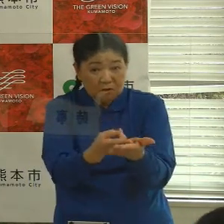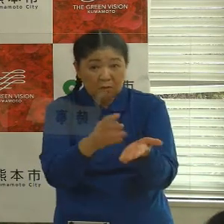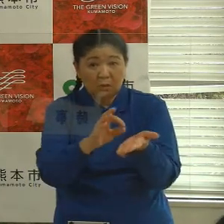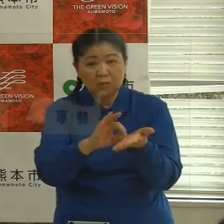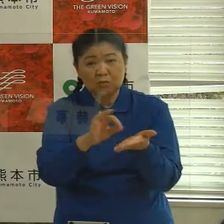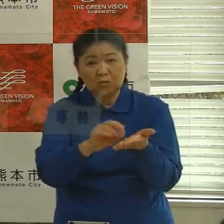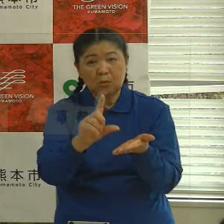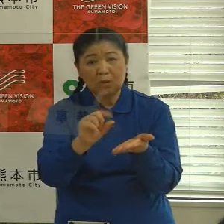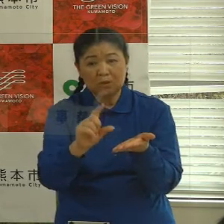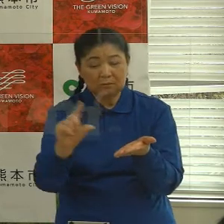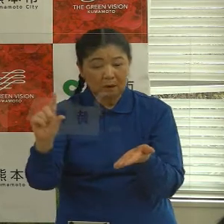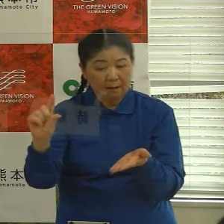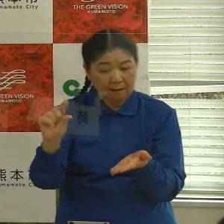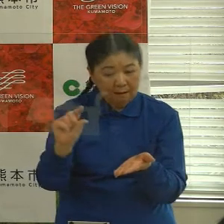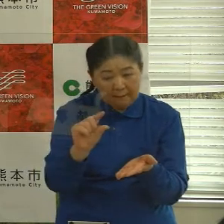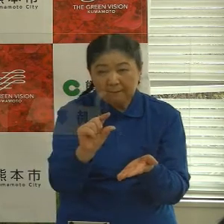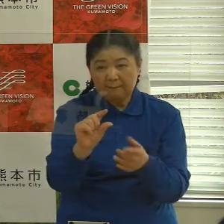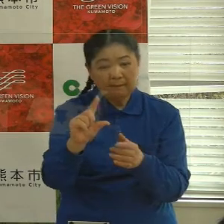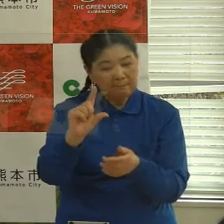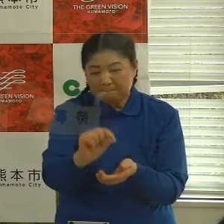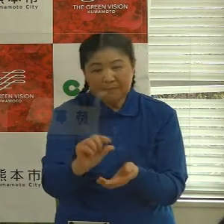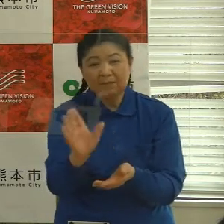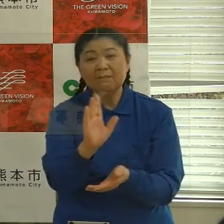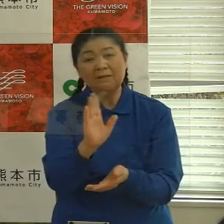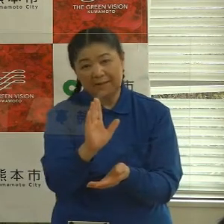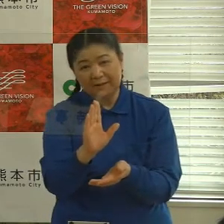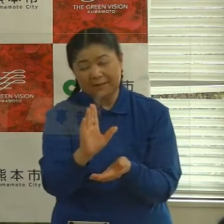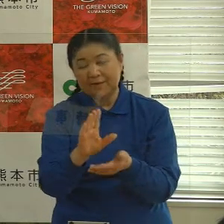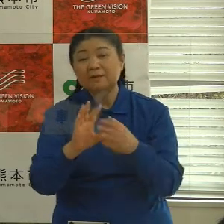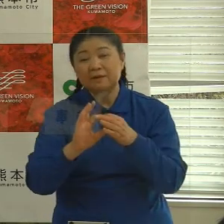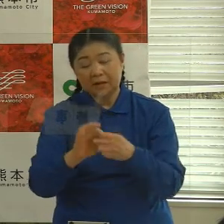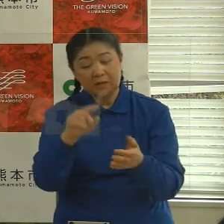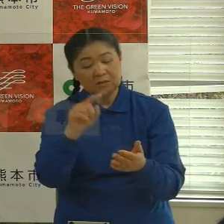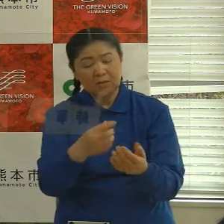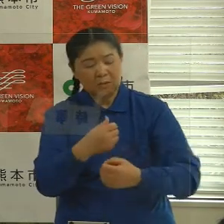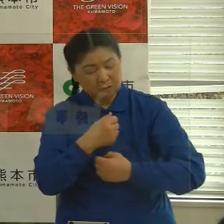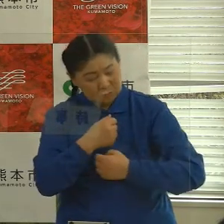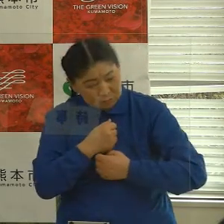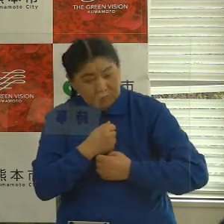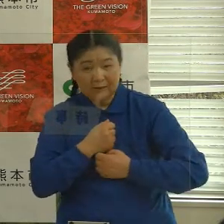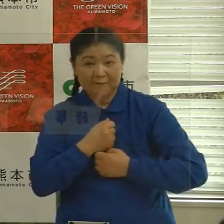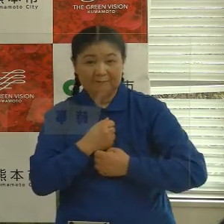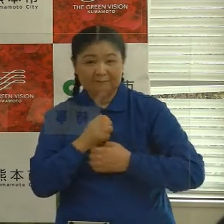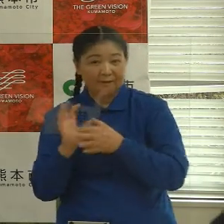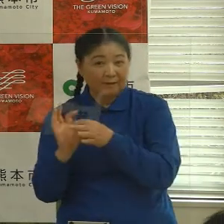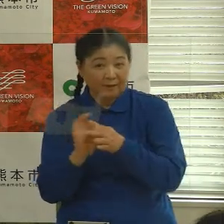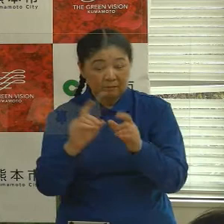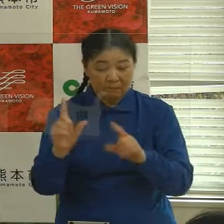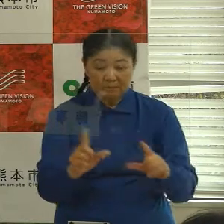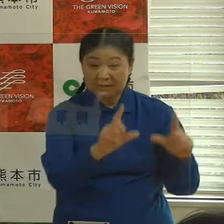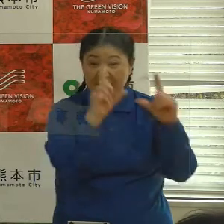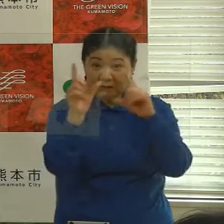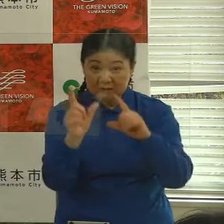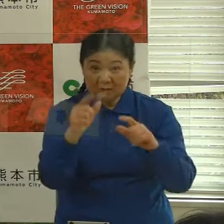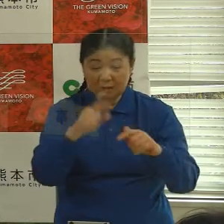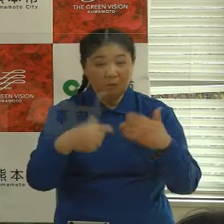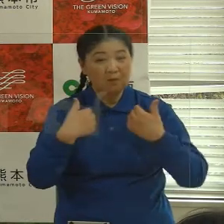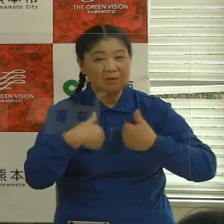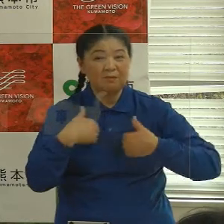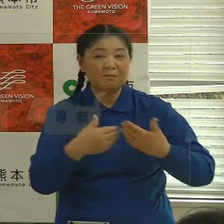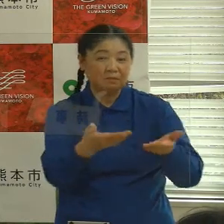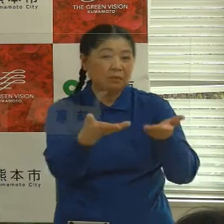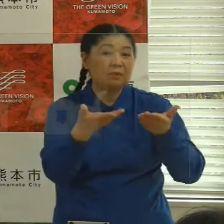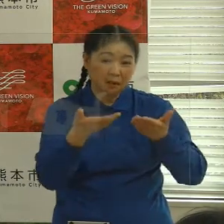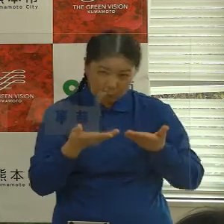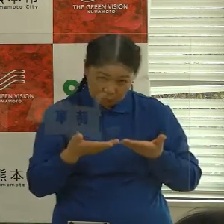全に下がりきった状況ではありませんので、その点についてはですね注意しながら、ただ日常生活もやはり楽しんでいただ